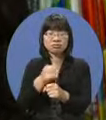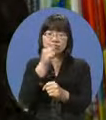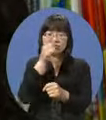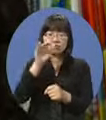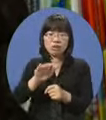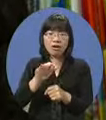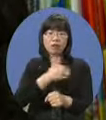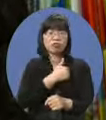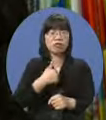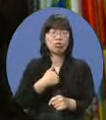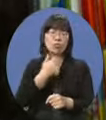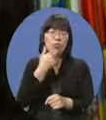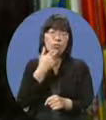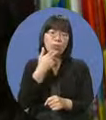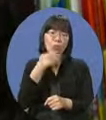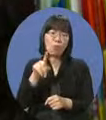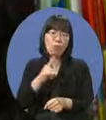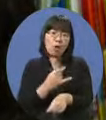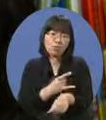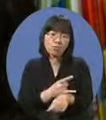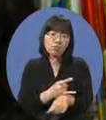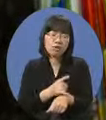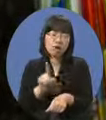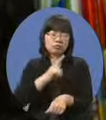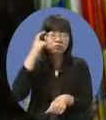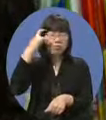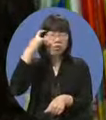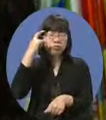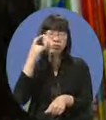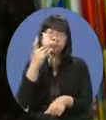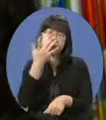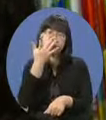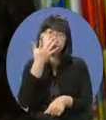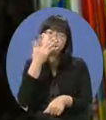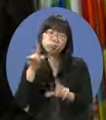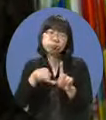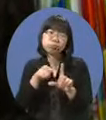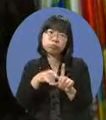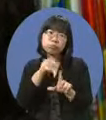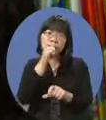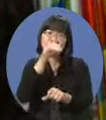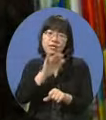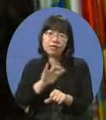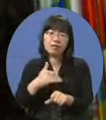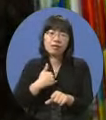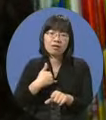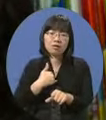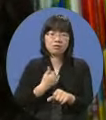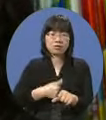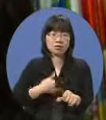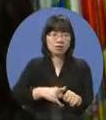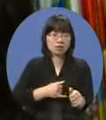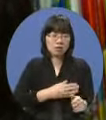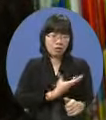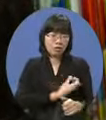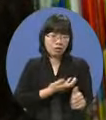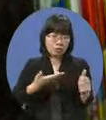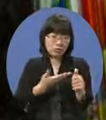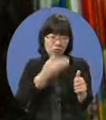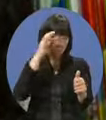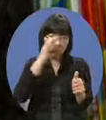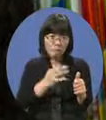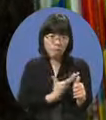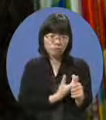사실 자신도 없었고 뭘 해야 될지도 아무런 생각도 없었는데 갑자기 애 우유 마시다 보니까 우유곽이 하나 보이는